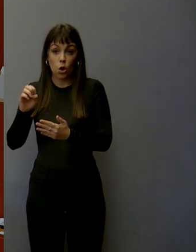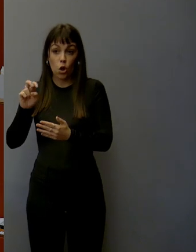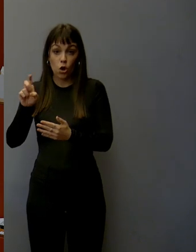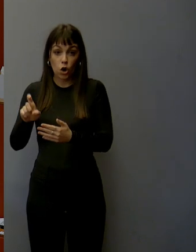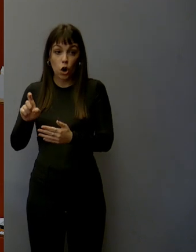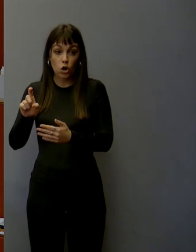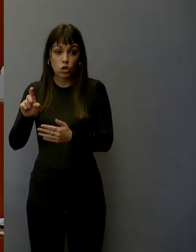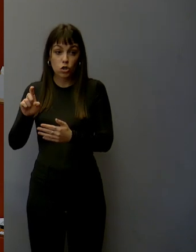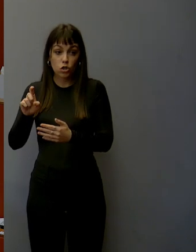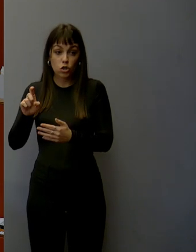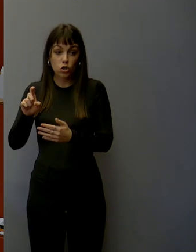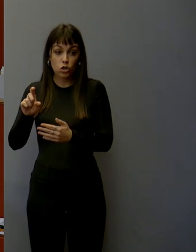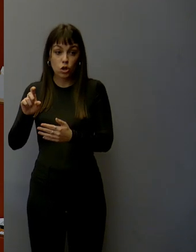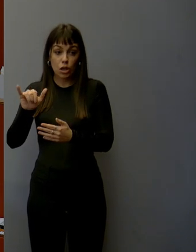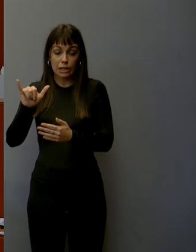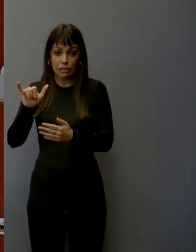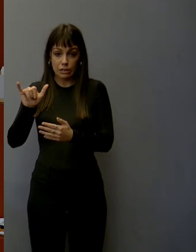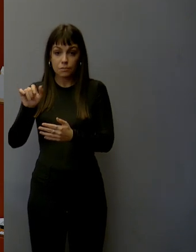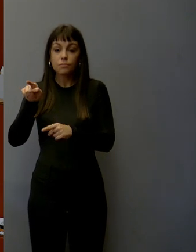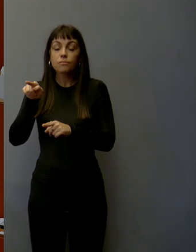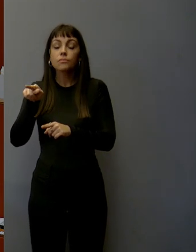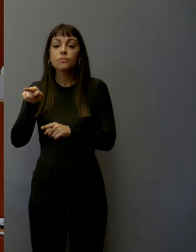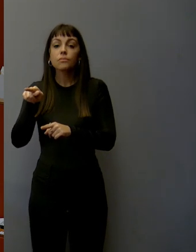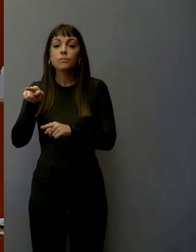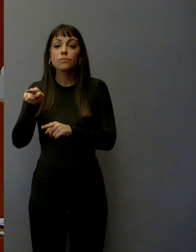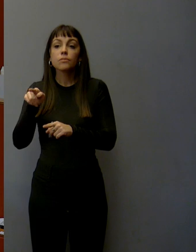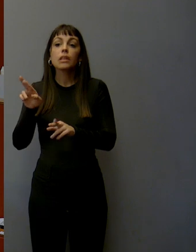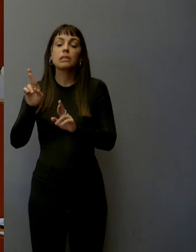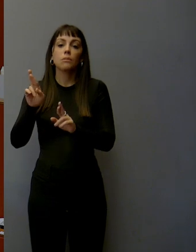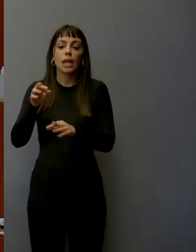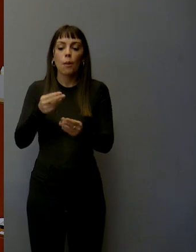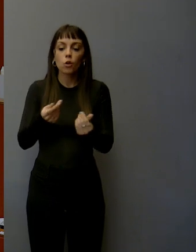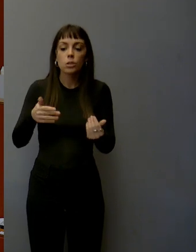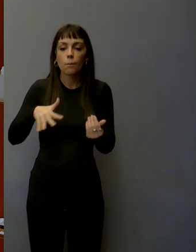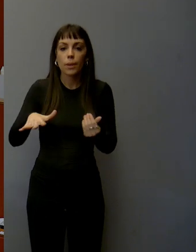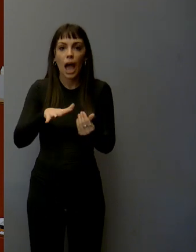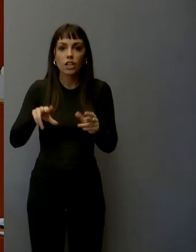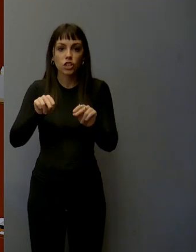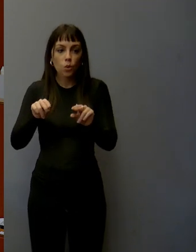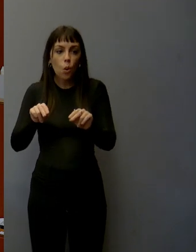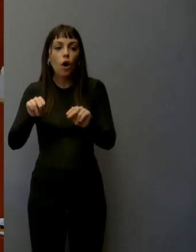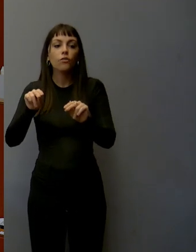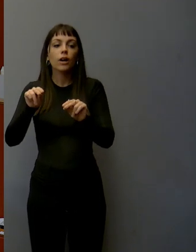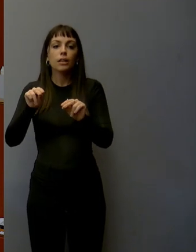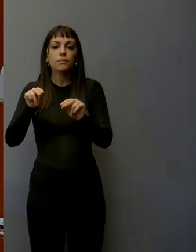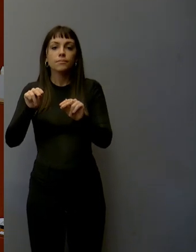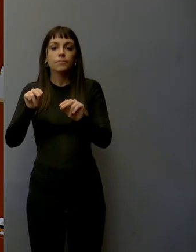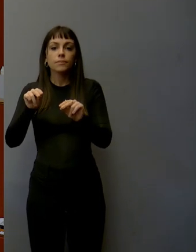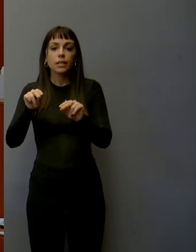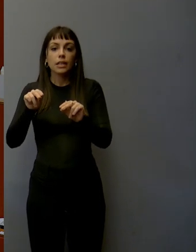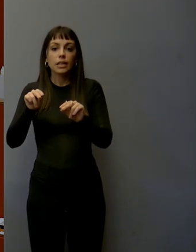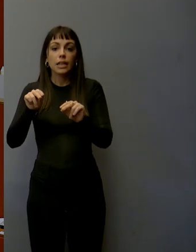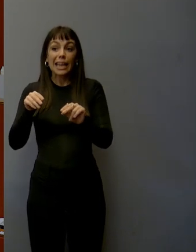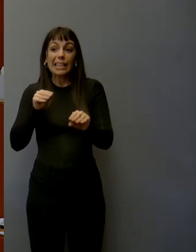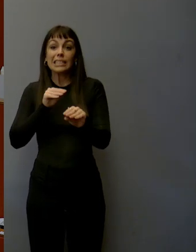del Bisagno avremo Finalmente anche il rifacimenti e di nuovo una spiaggia quindi pertanto per arrivare intanto a questi due annate la cosa che